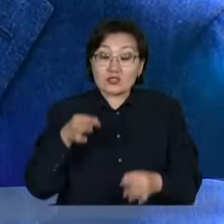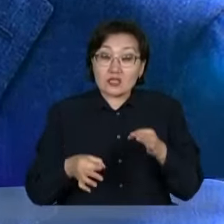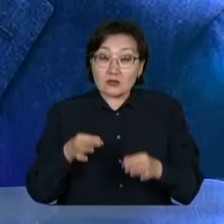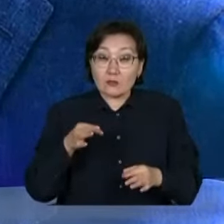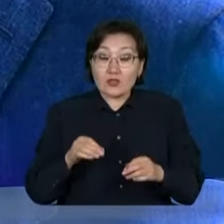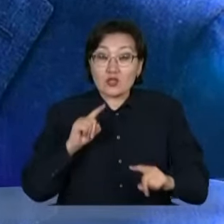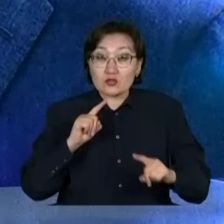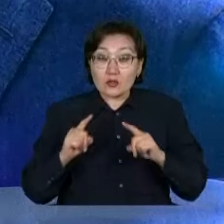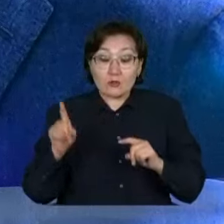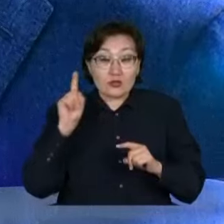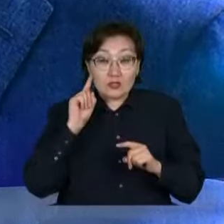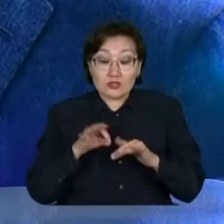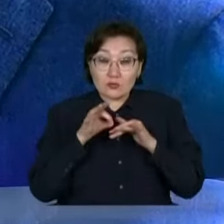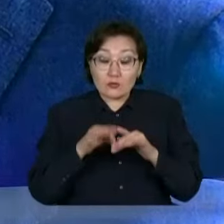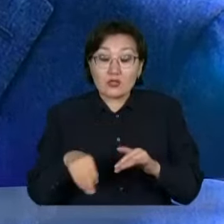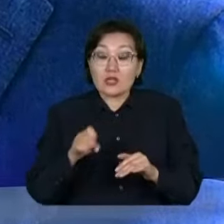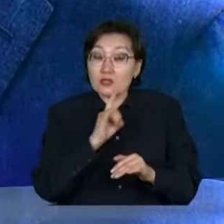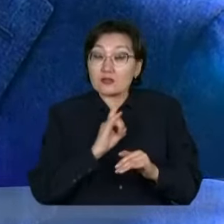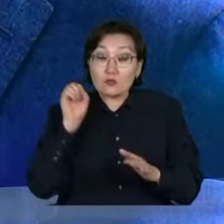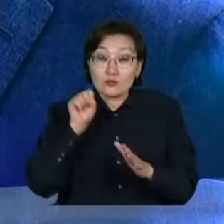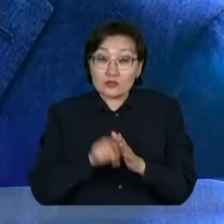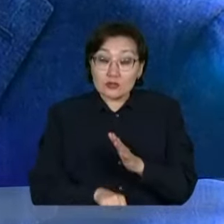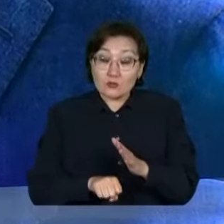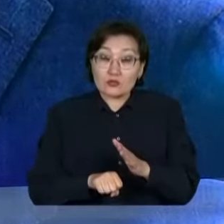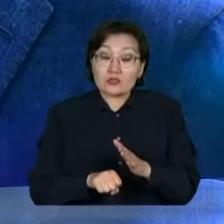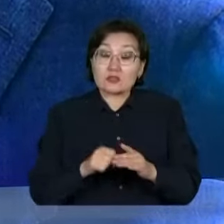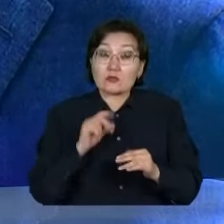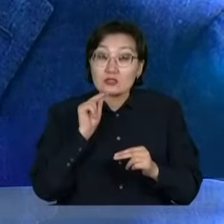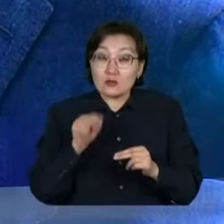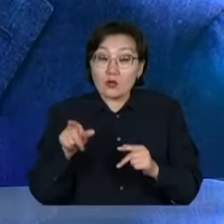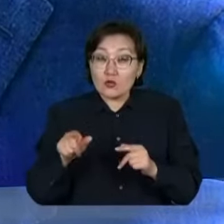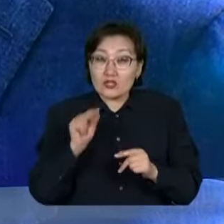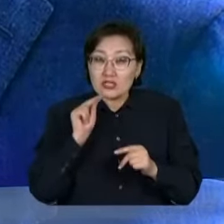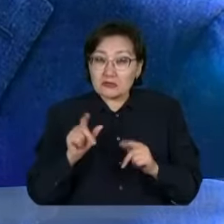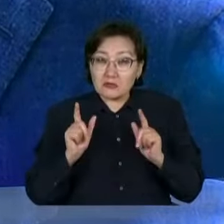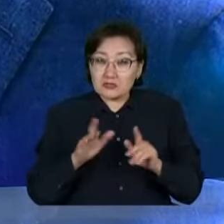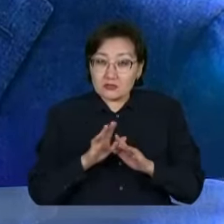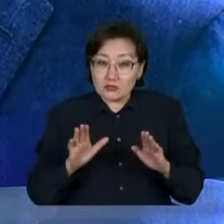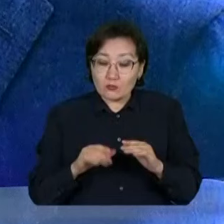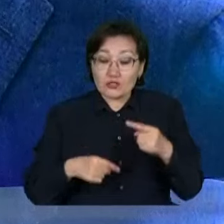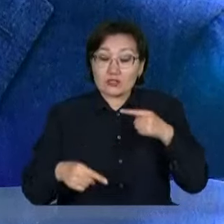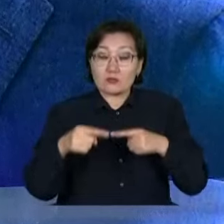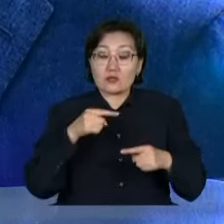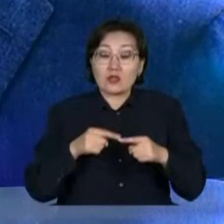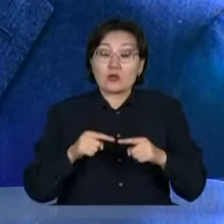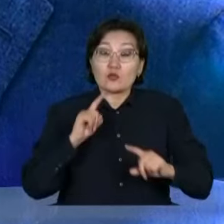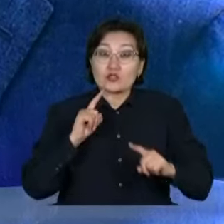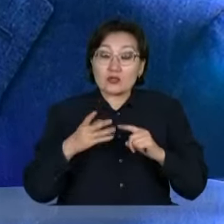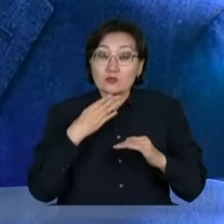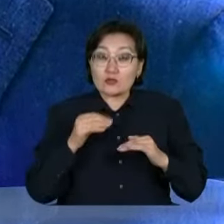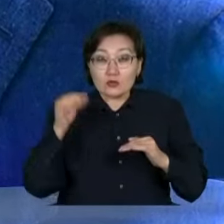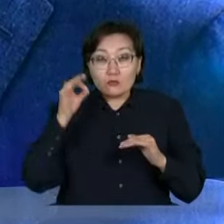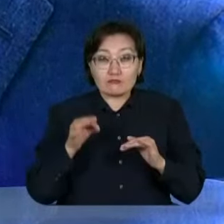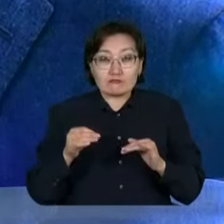өтті. Әйелін ұрып өлтірді деген күдікпен ұсталған сотталушы ешбір кінәні растамады. Керісінше алқа жиынында өз